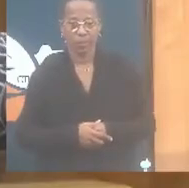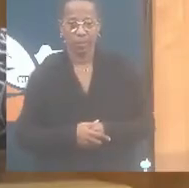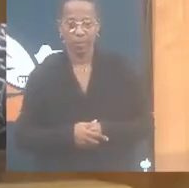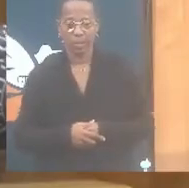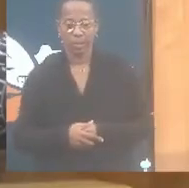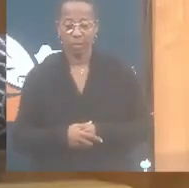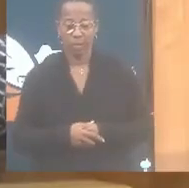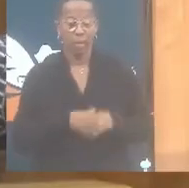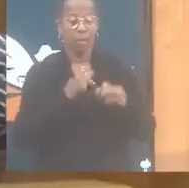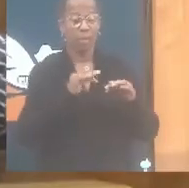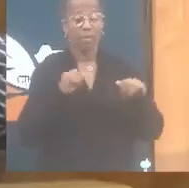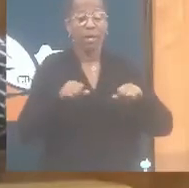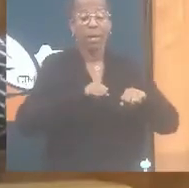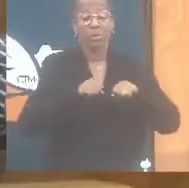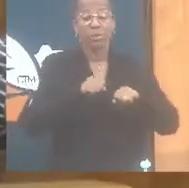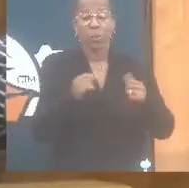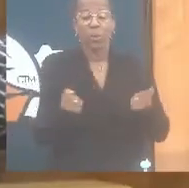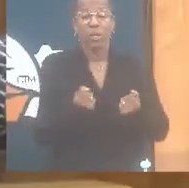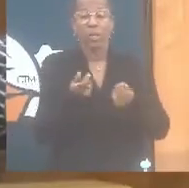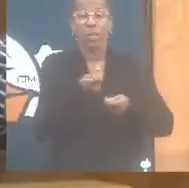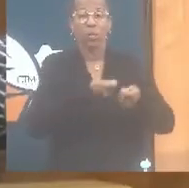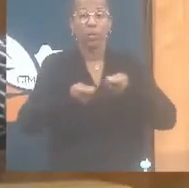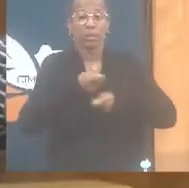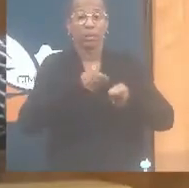Investissement dans l'action économique.